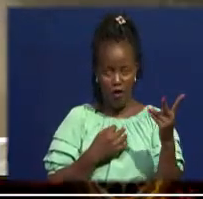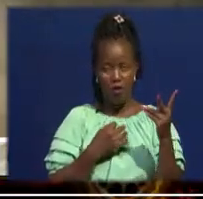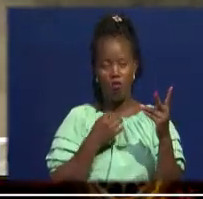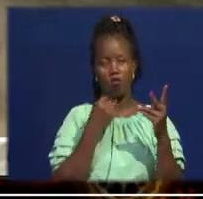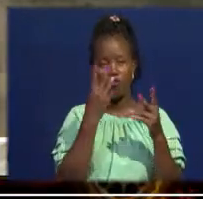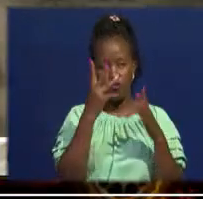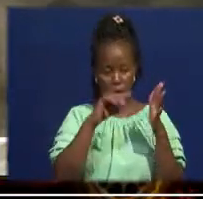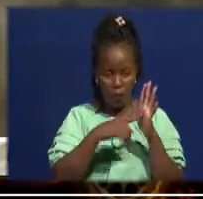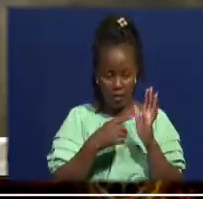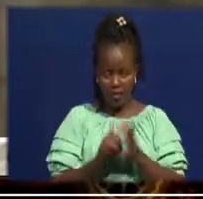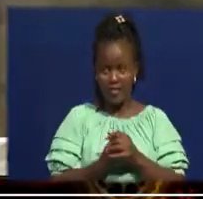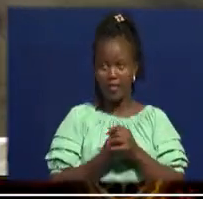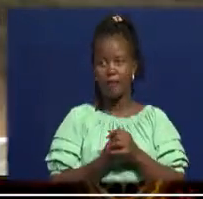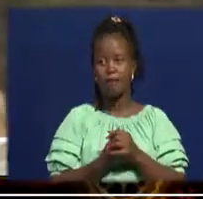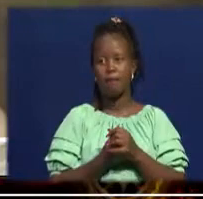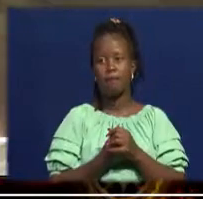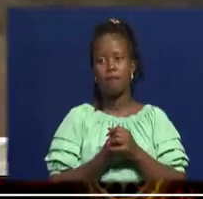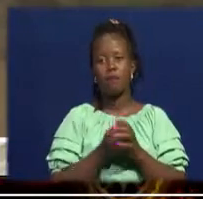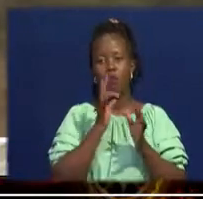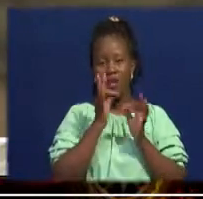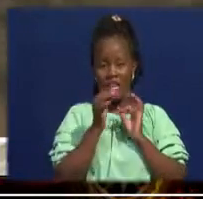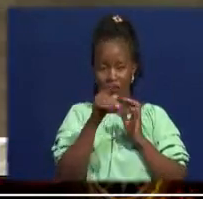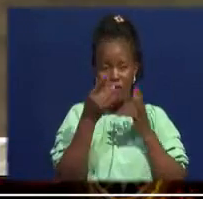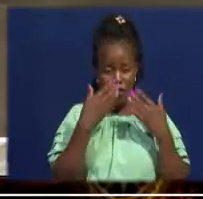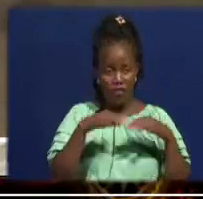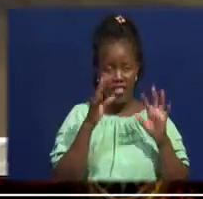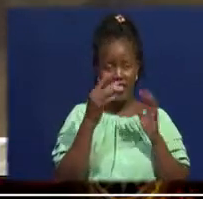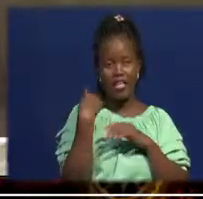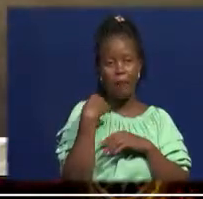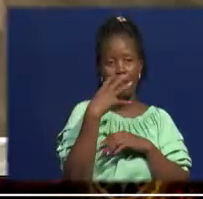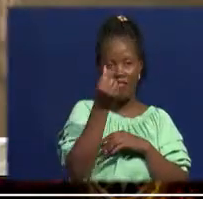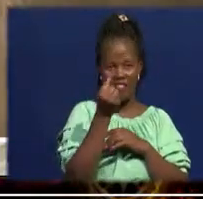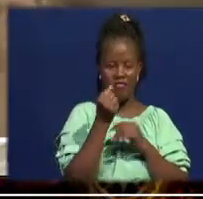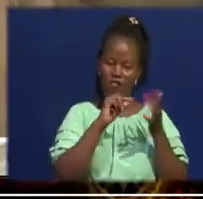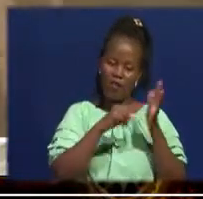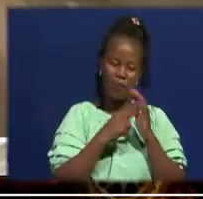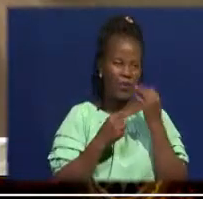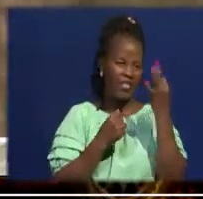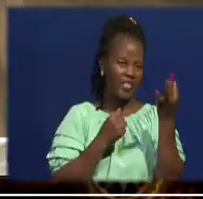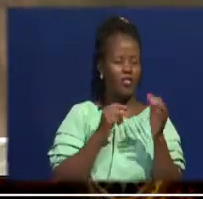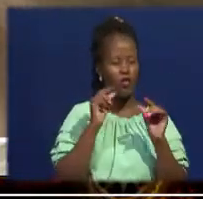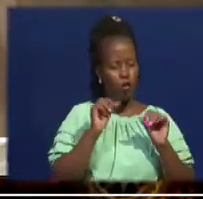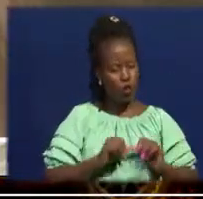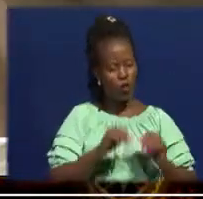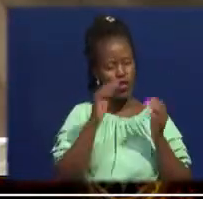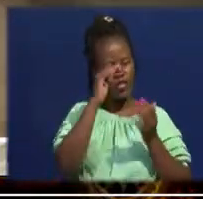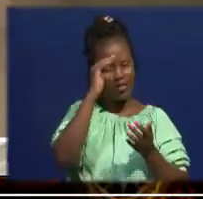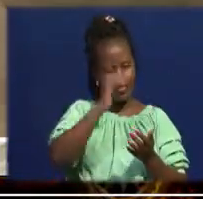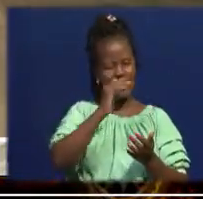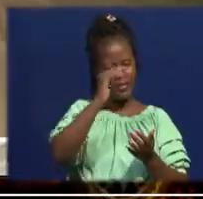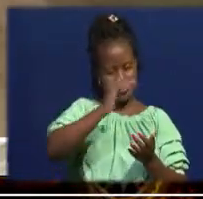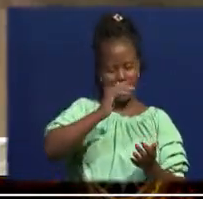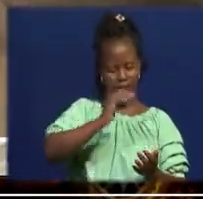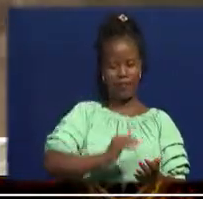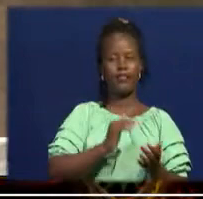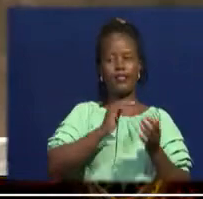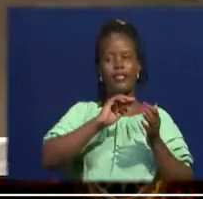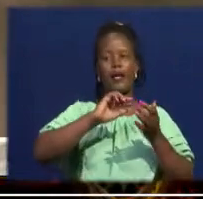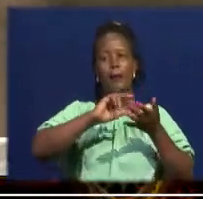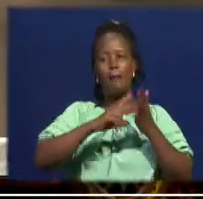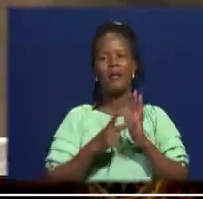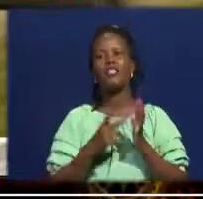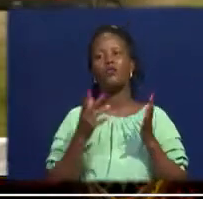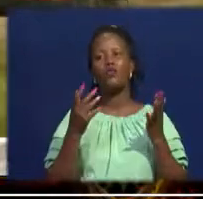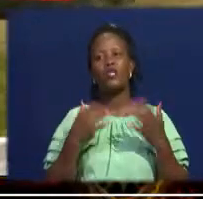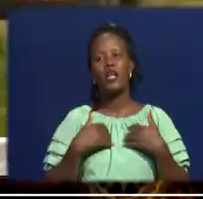4, wa tatu ukimaliza wa 5 alama 3, kwa hivyo wanaenda wakipunguza. Kwa hivyo inakuwa tu ni